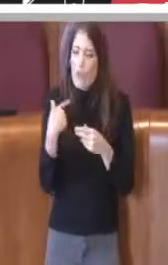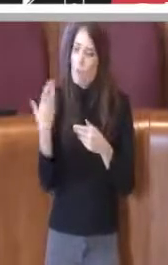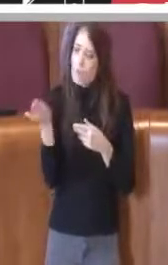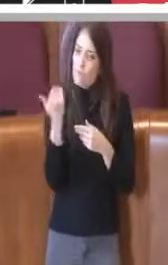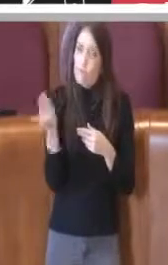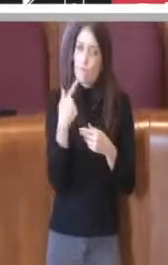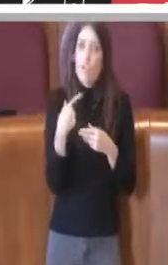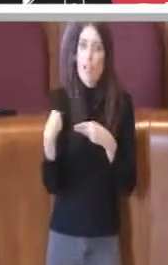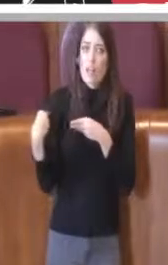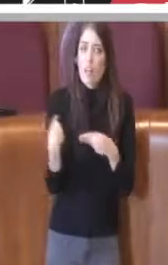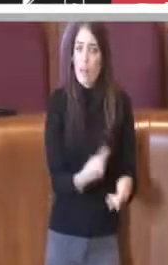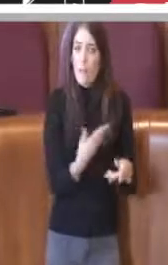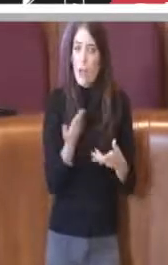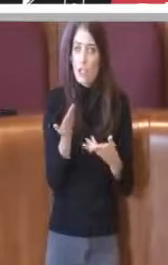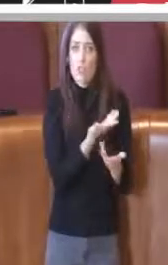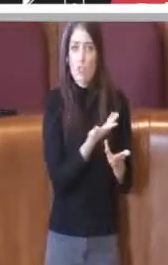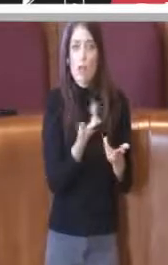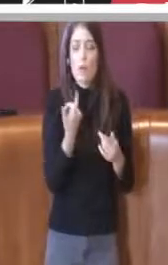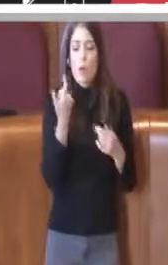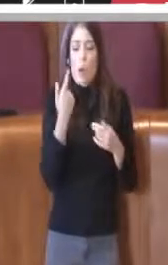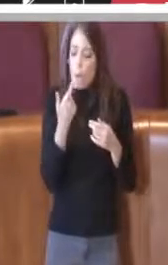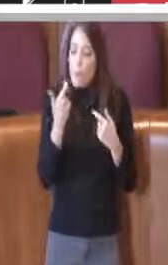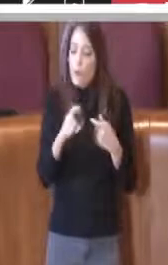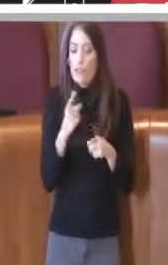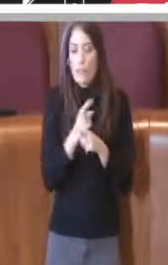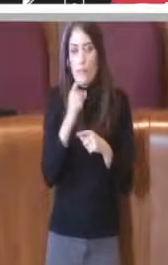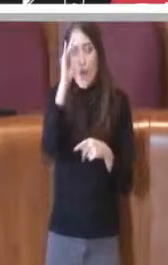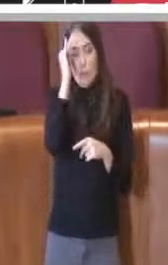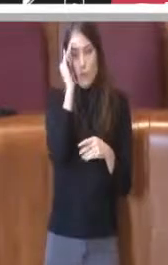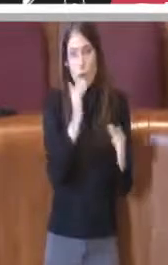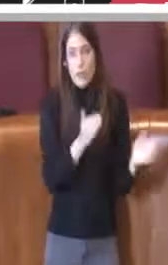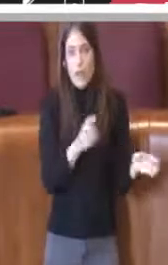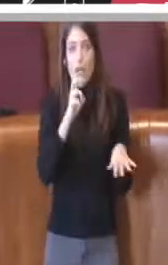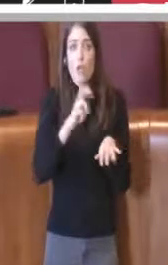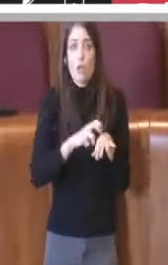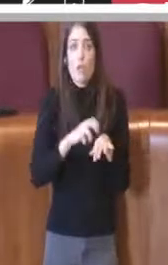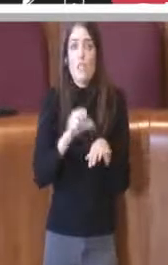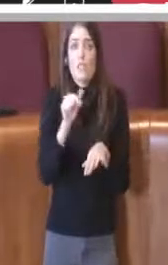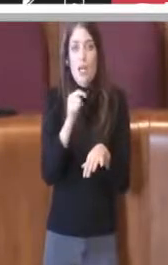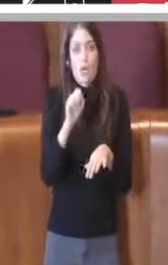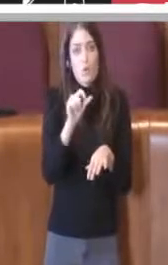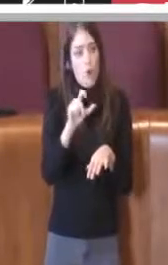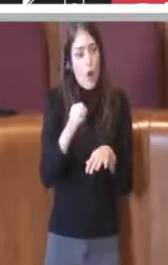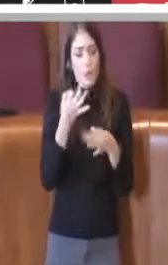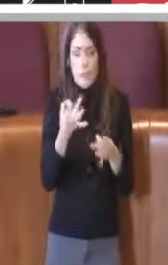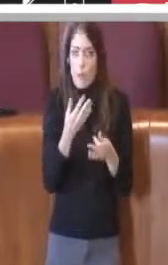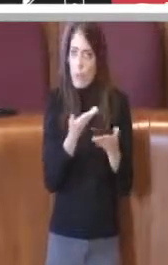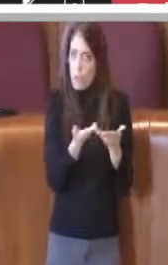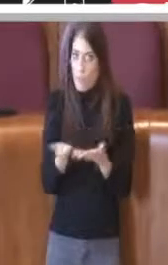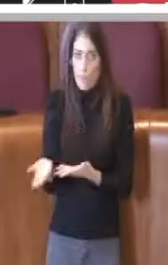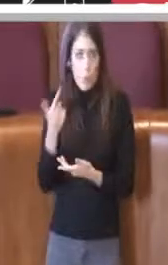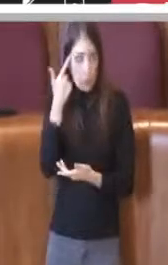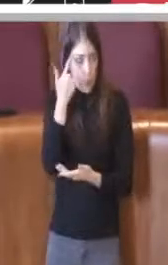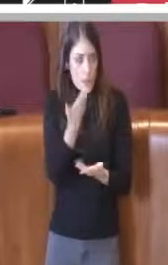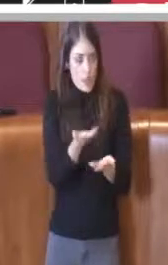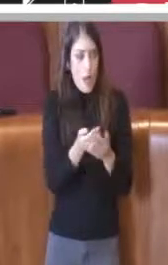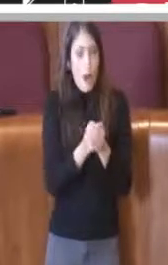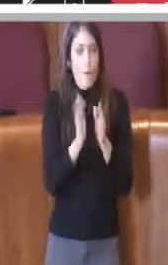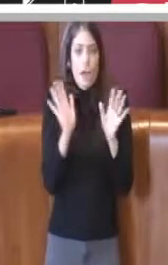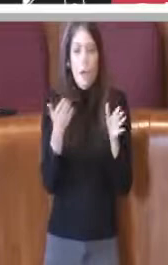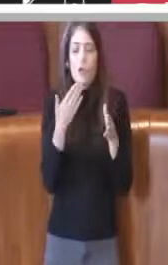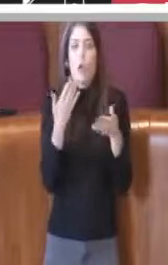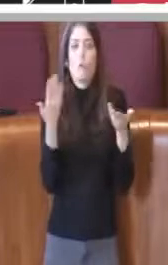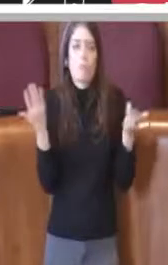con intenzione partecipativa e il dottor sa solo e sempre il benvenuto lo sa ma io invito veramente